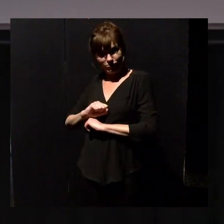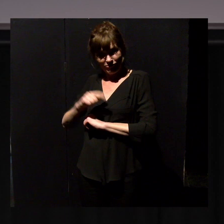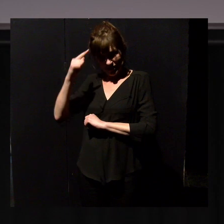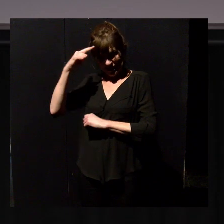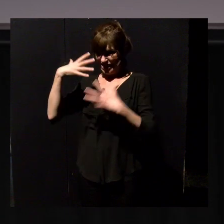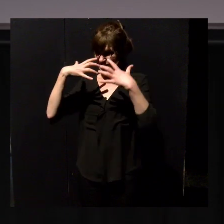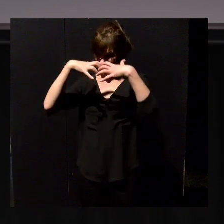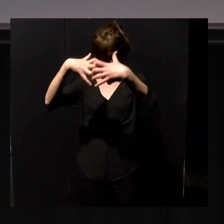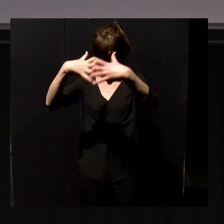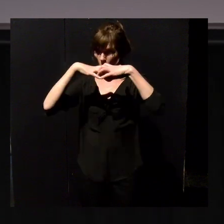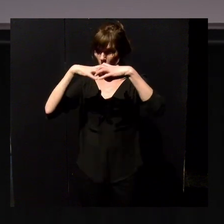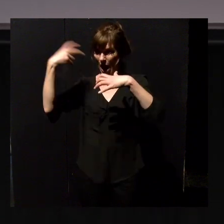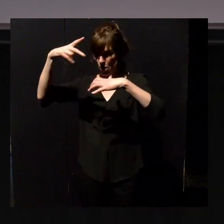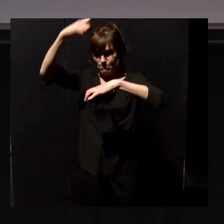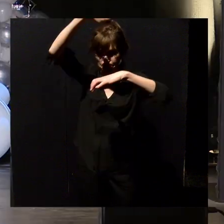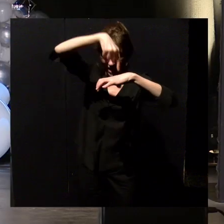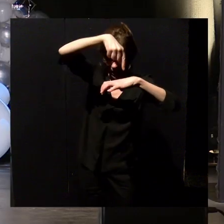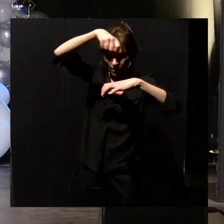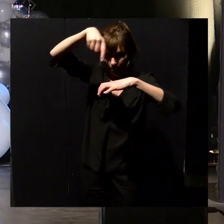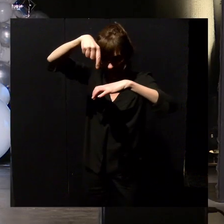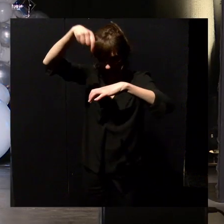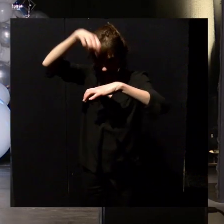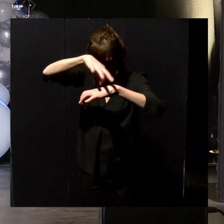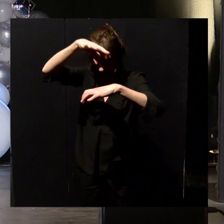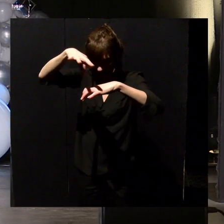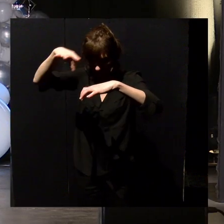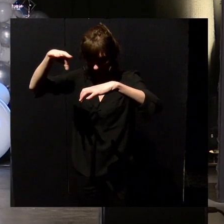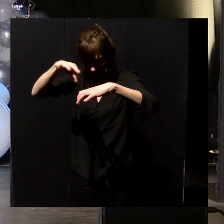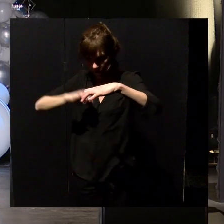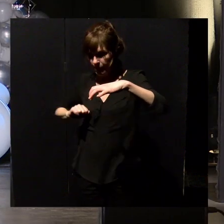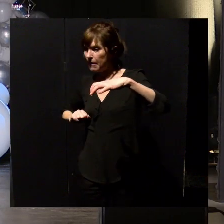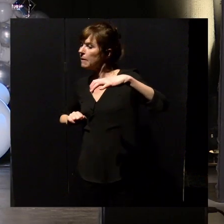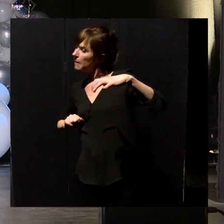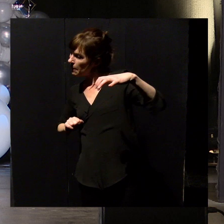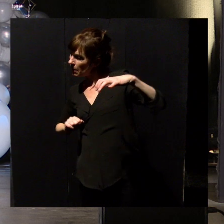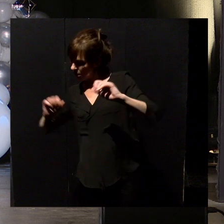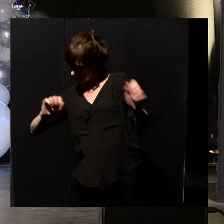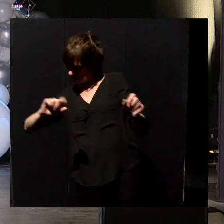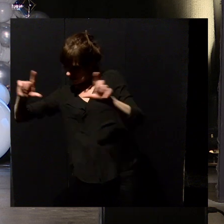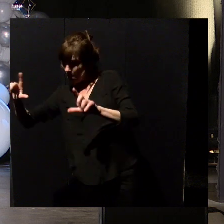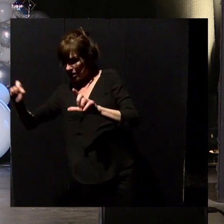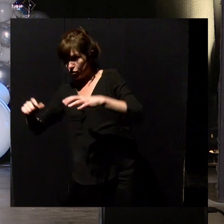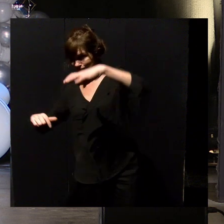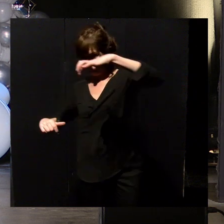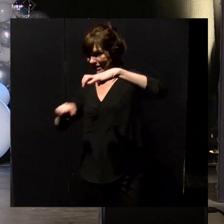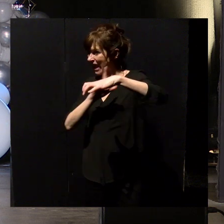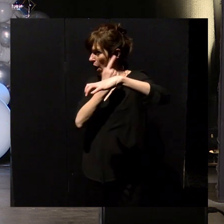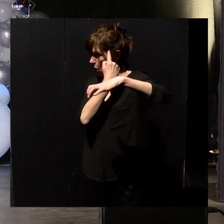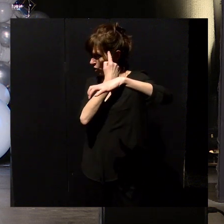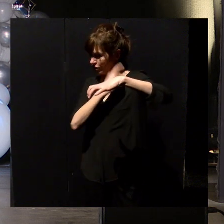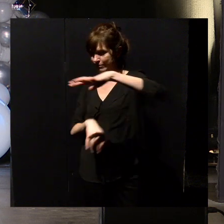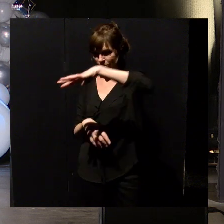délimité la zone très précise de départ des crises. Et comme vous vous en doutez, ça se passait au niveau du lobe temporal gauche. Oui,